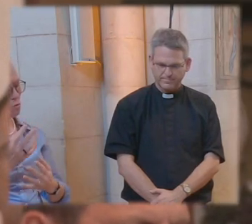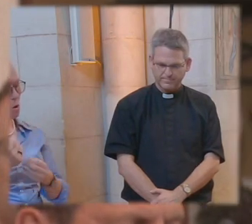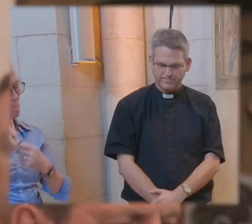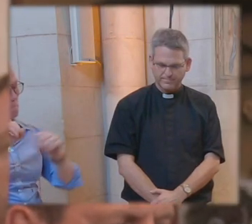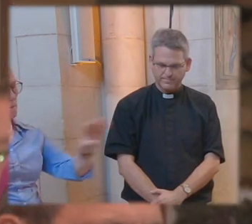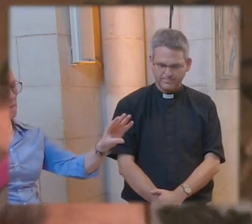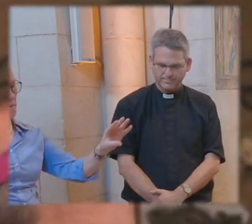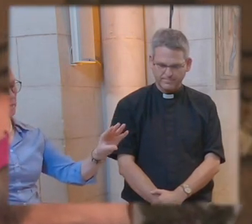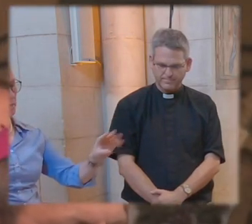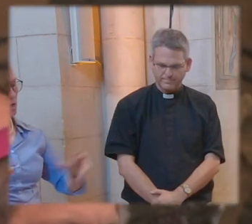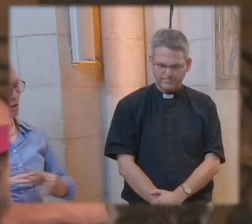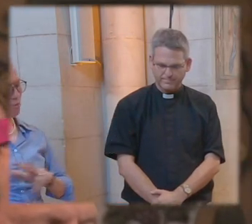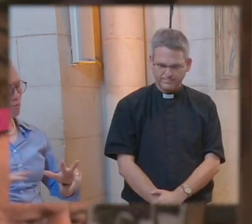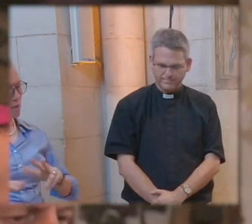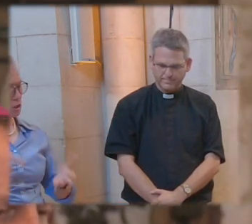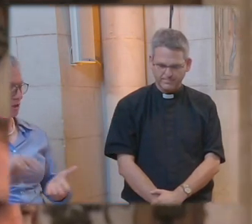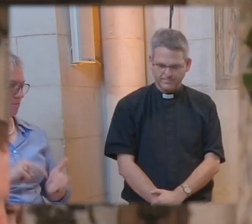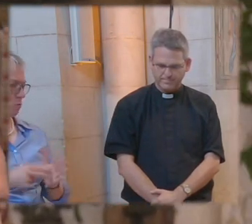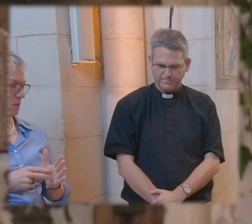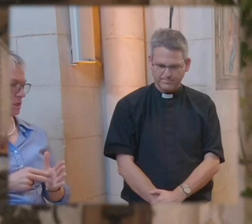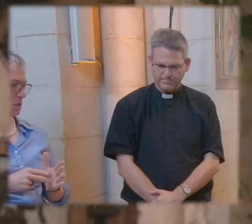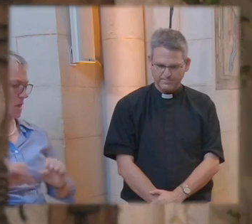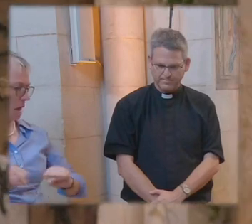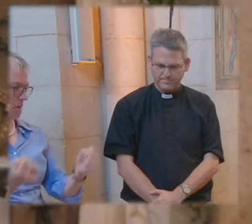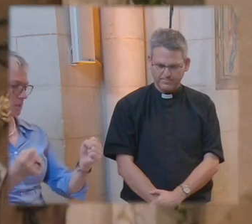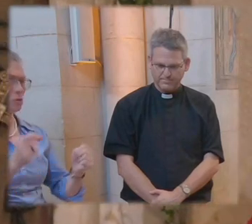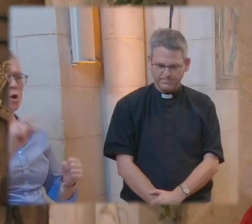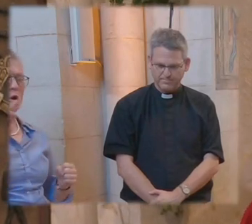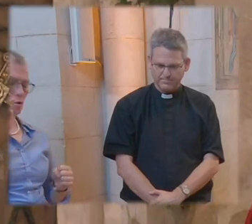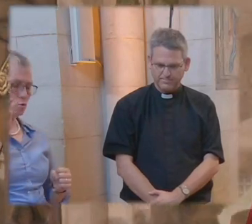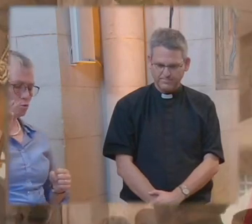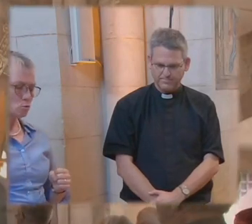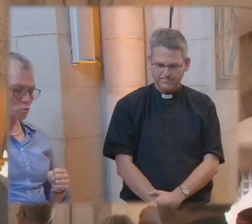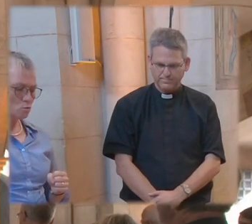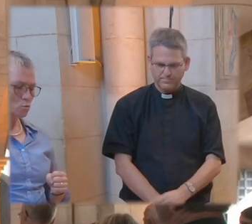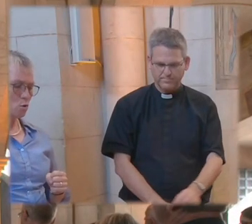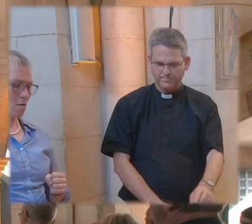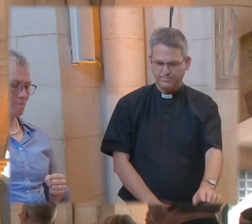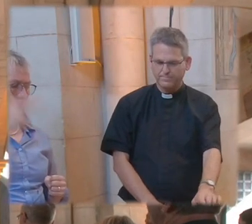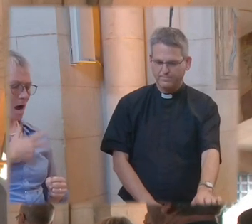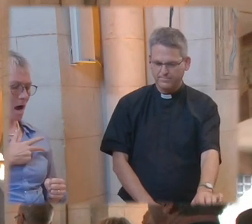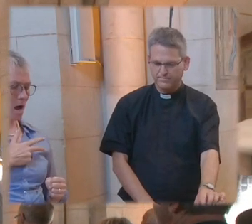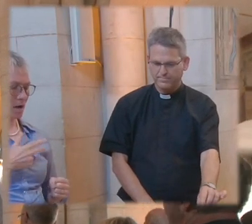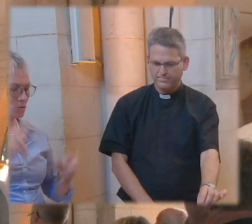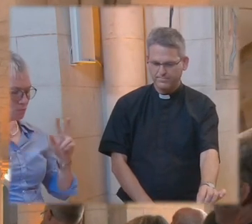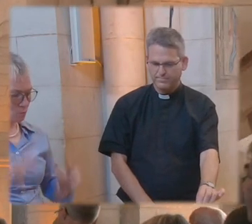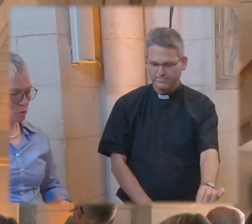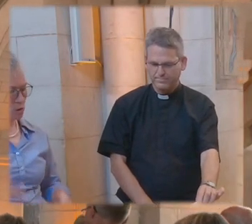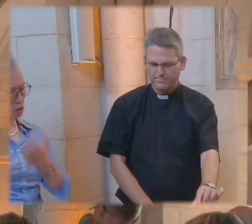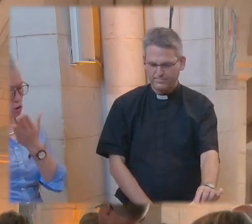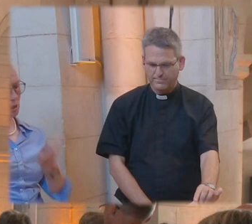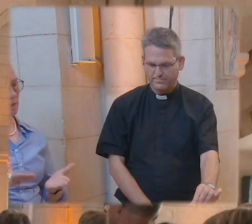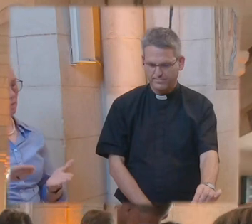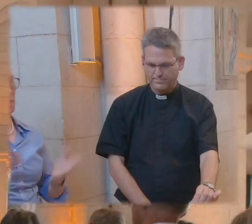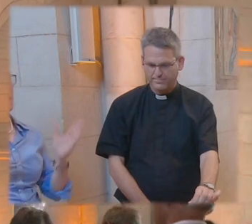in Wirtschaft und Politik für Wahrheit und Wahrhaftigkeit einsetzen und für die